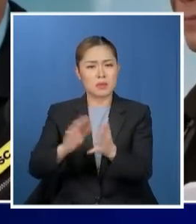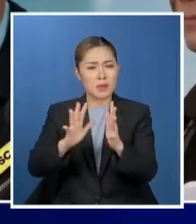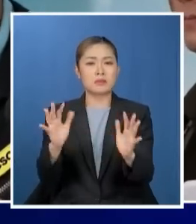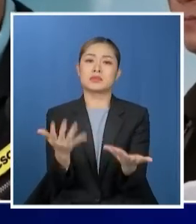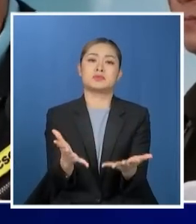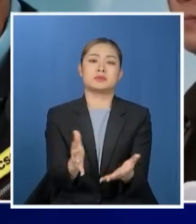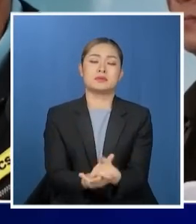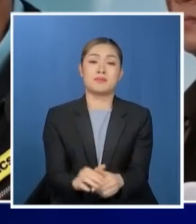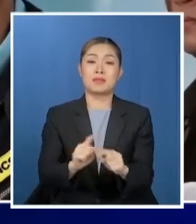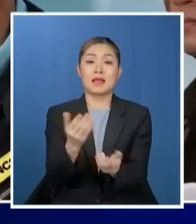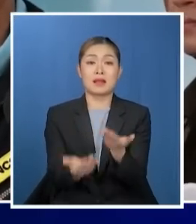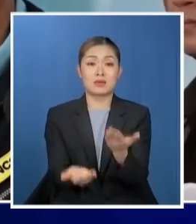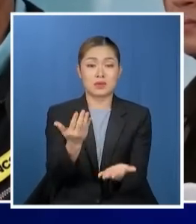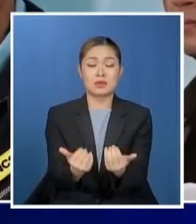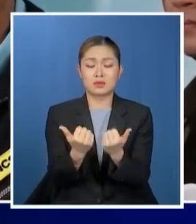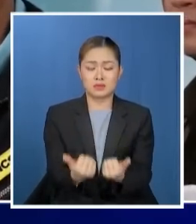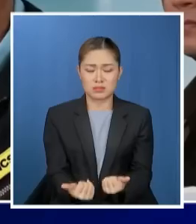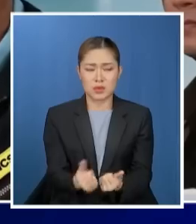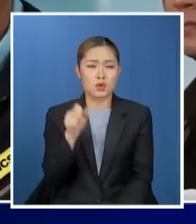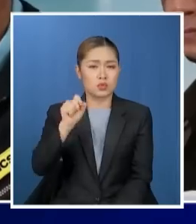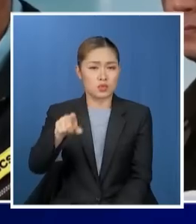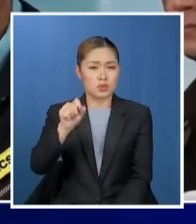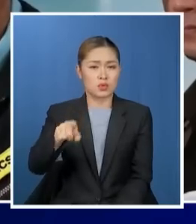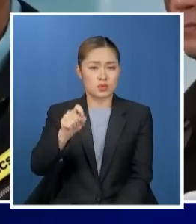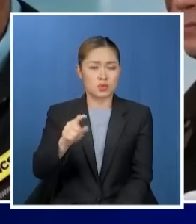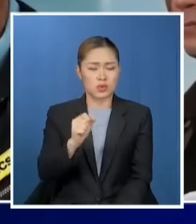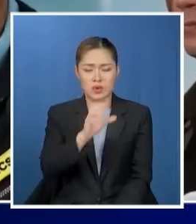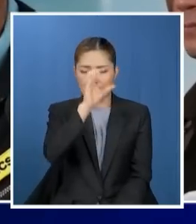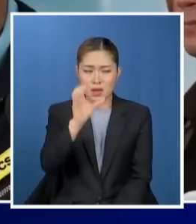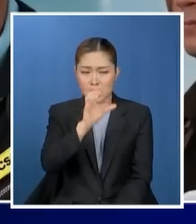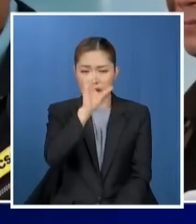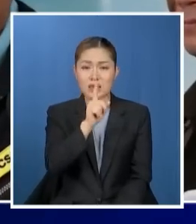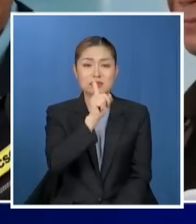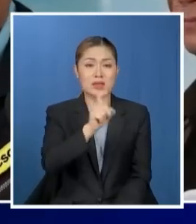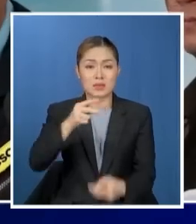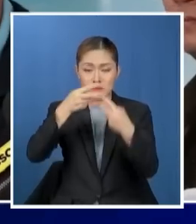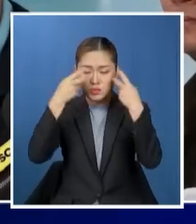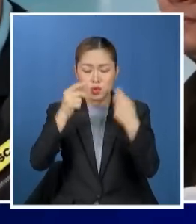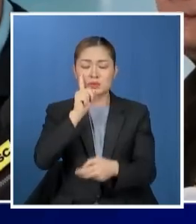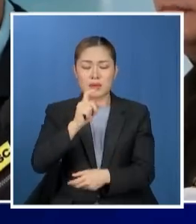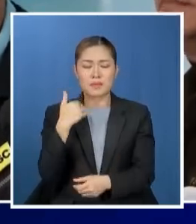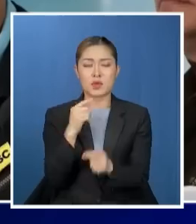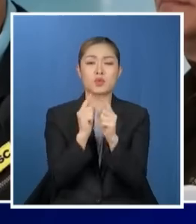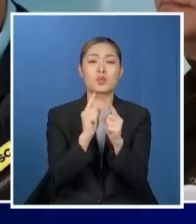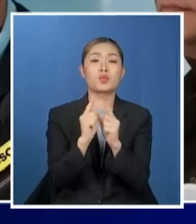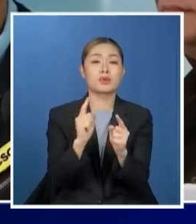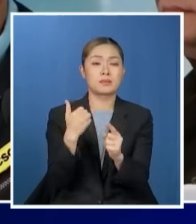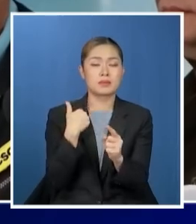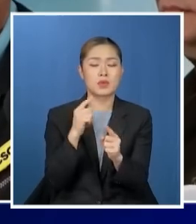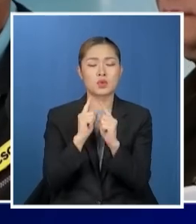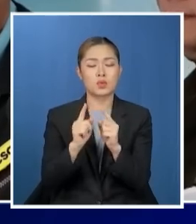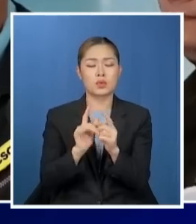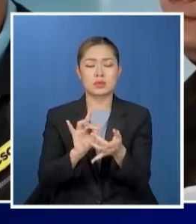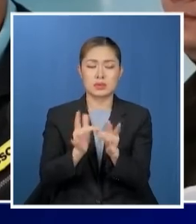นะครับแต่อย่างไรก็ดีเนี่ยเราก็เร่งสืบหาคนร้ายนะเพราะว่าเขาจะมีการติดต่อผ่านอินเทอร์